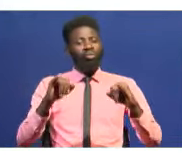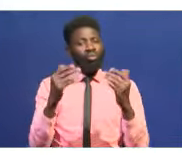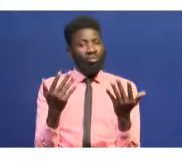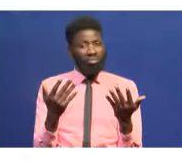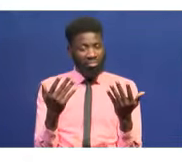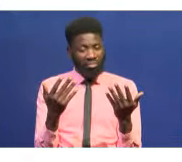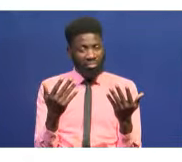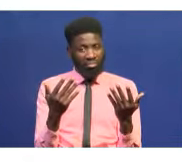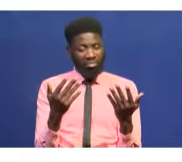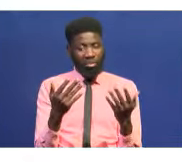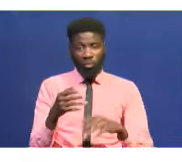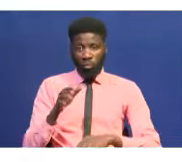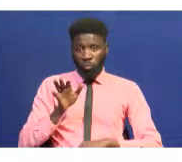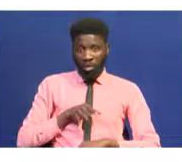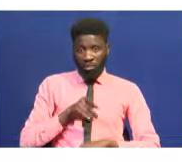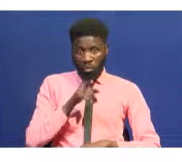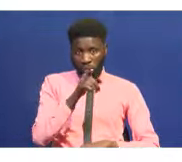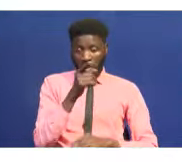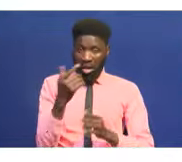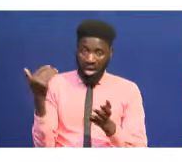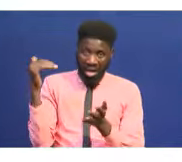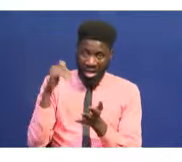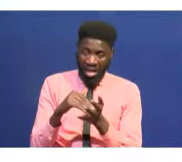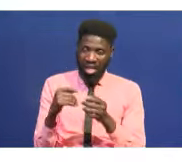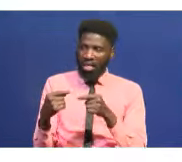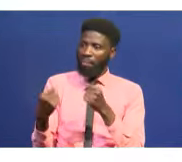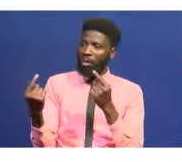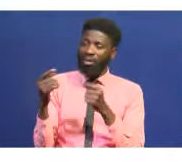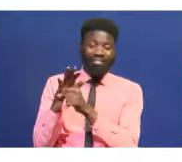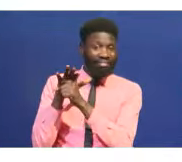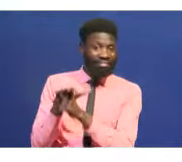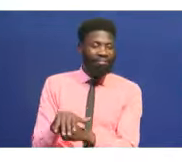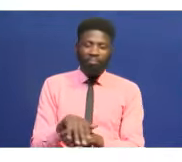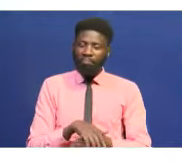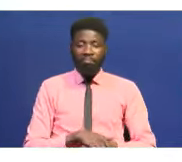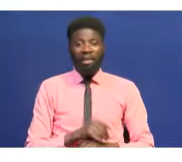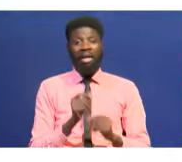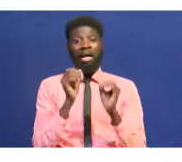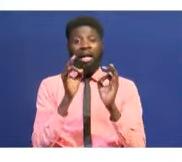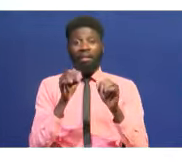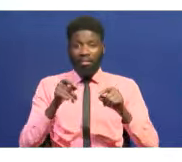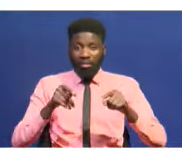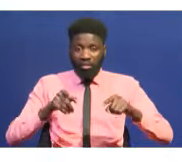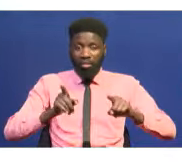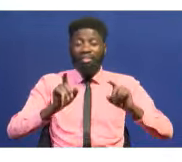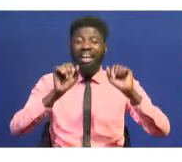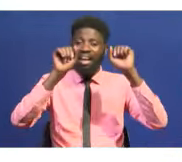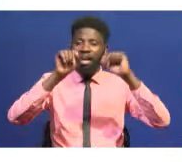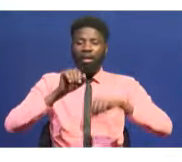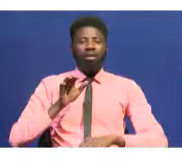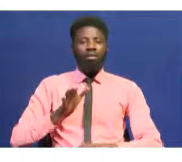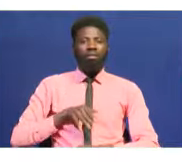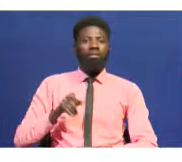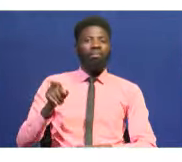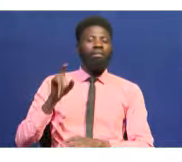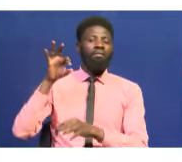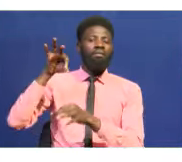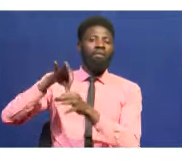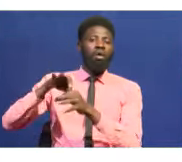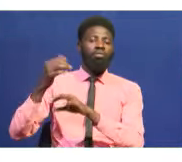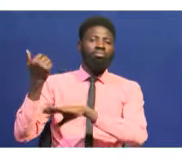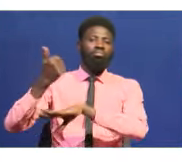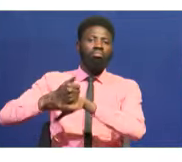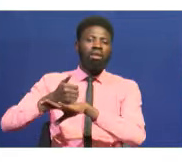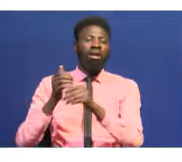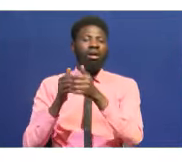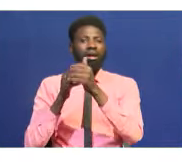vizuri kupiga mama kama amesimama. Lakini ikiwezekana, chagua mama na umsaidie. Na